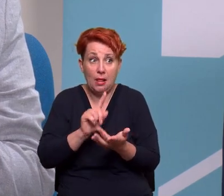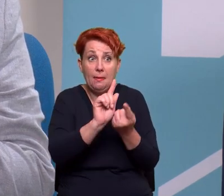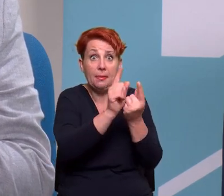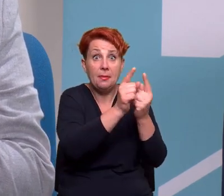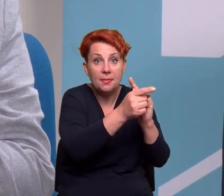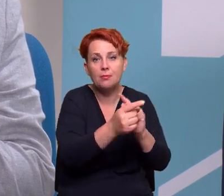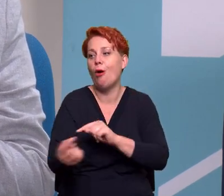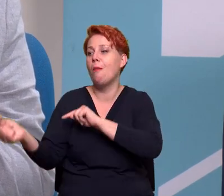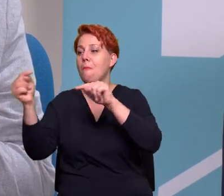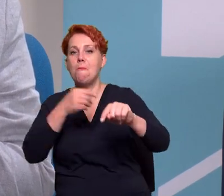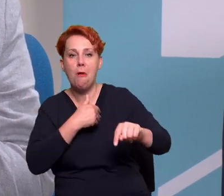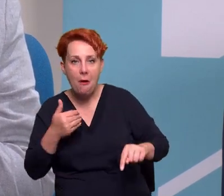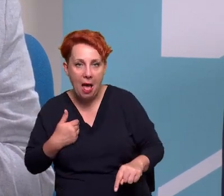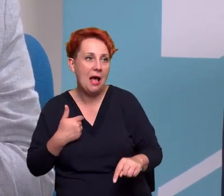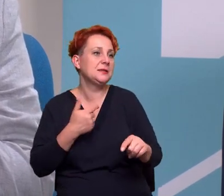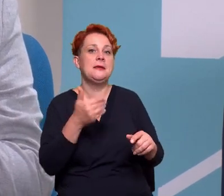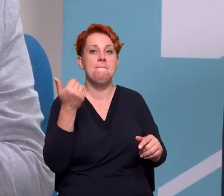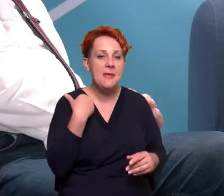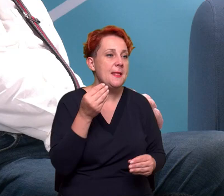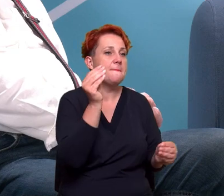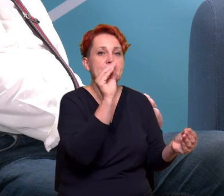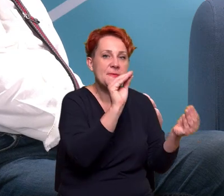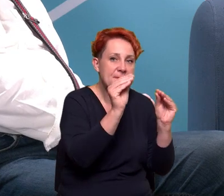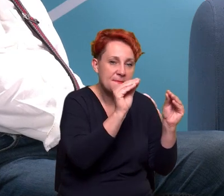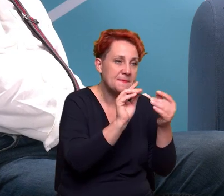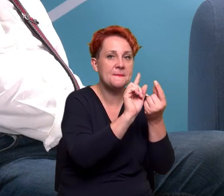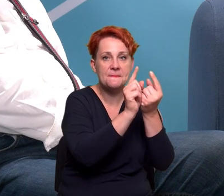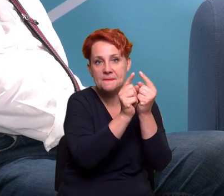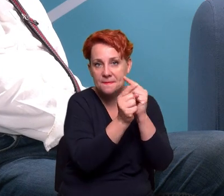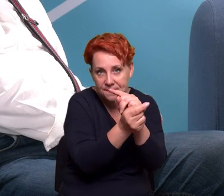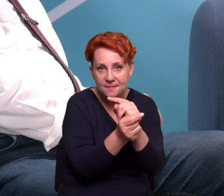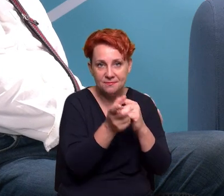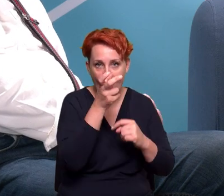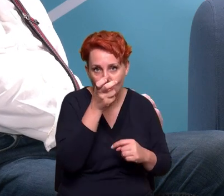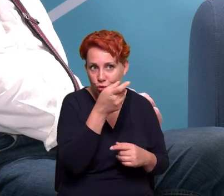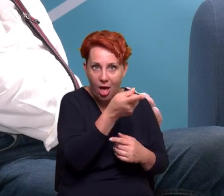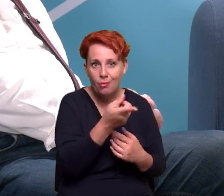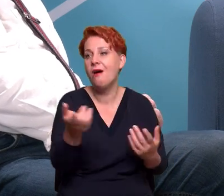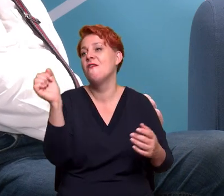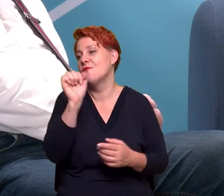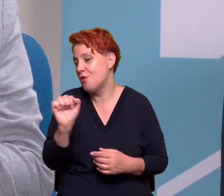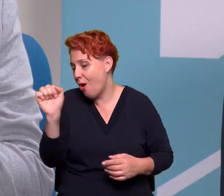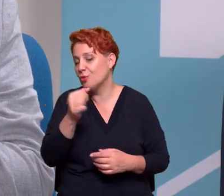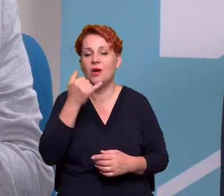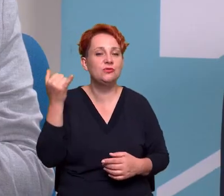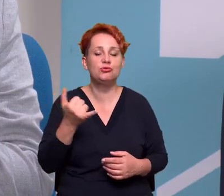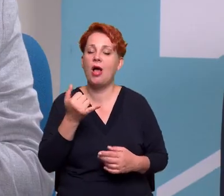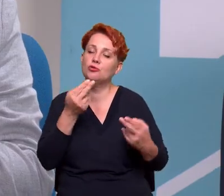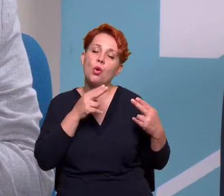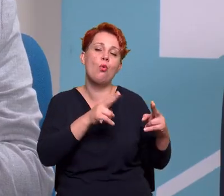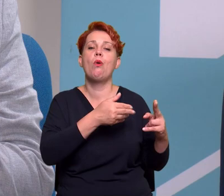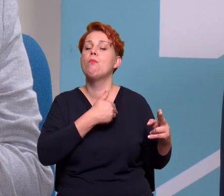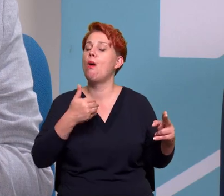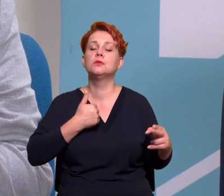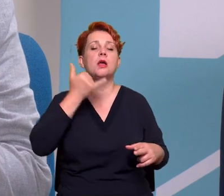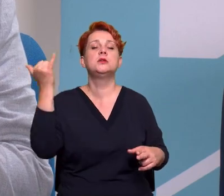Nasi przyszli, prawda? Nasi tu byli, zrobili, przerobili. Wrocław zawsze był polski i miał